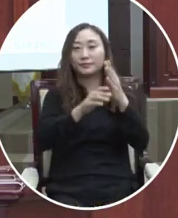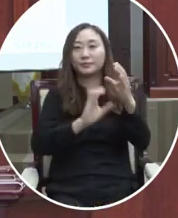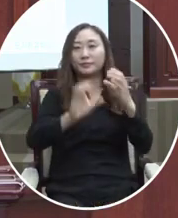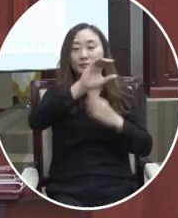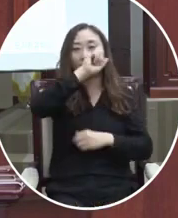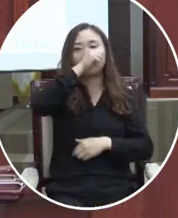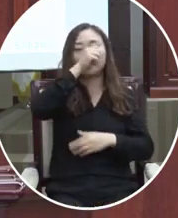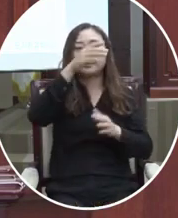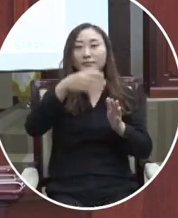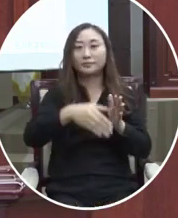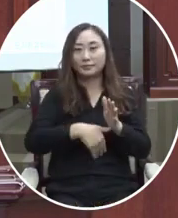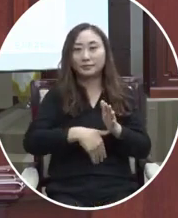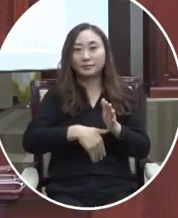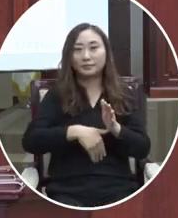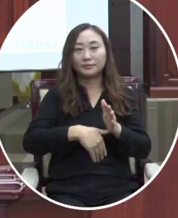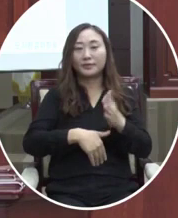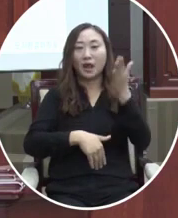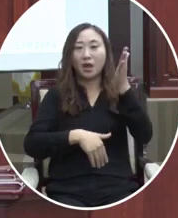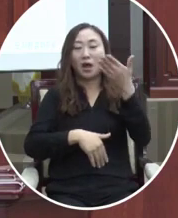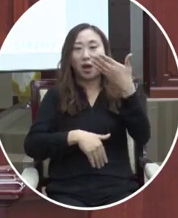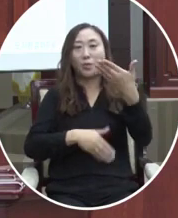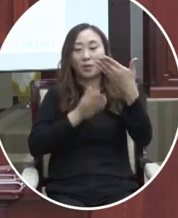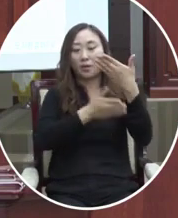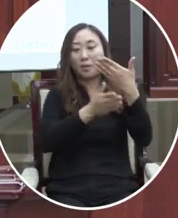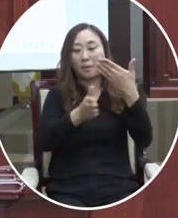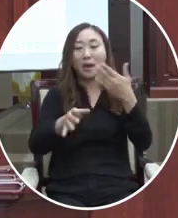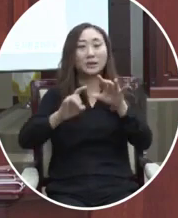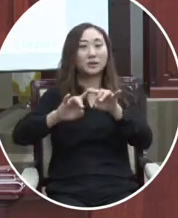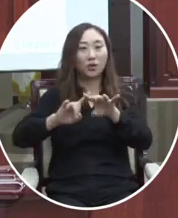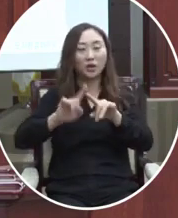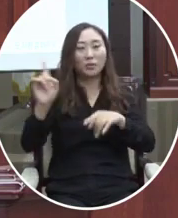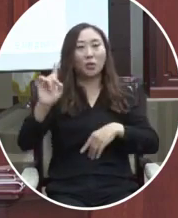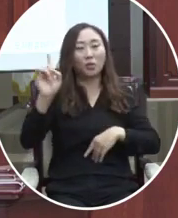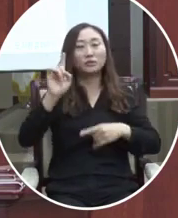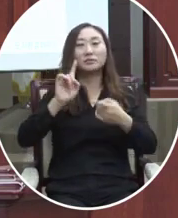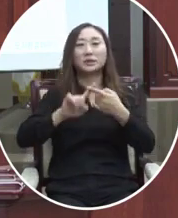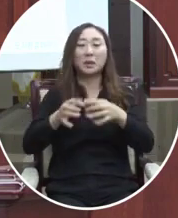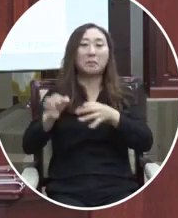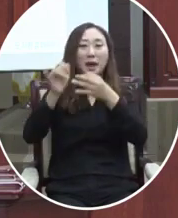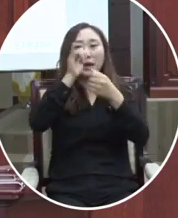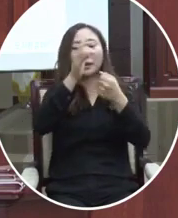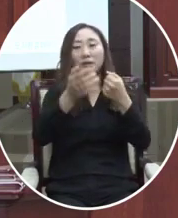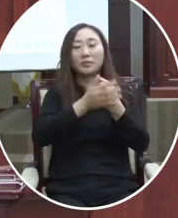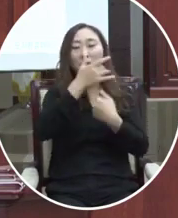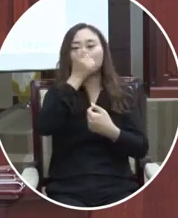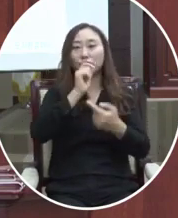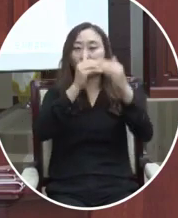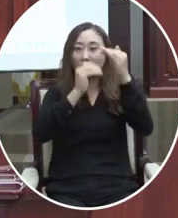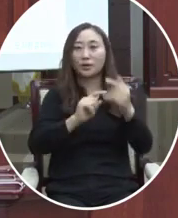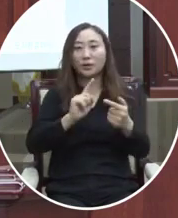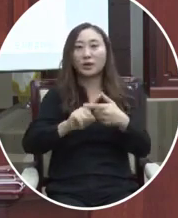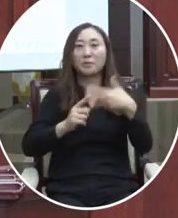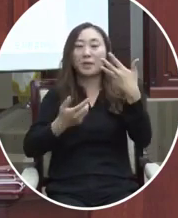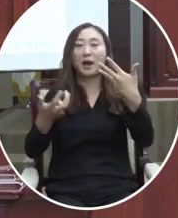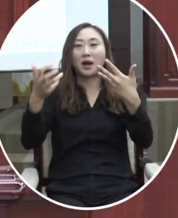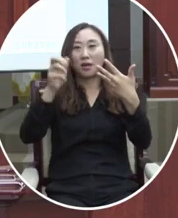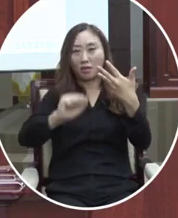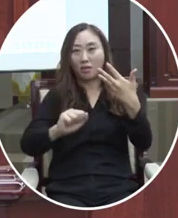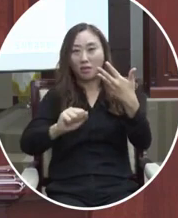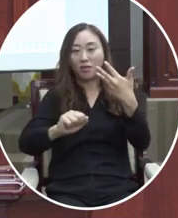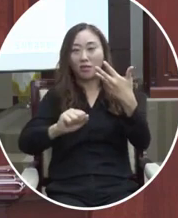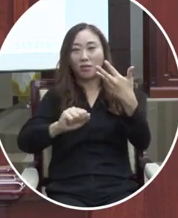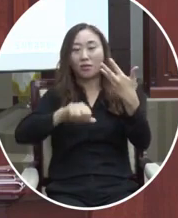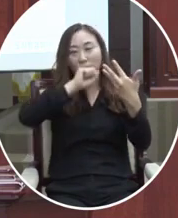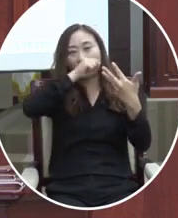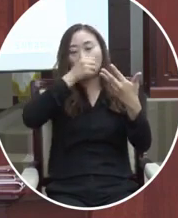제2회 추가경정예산안에 9개 부서에서 전기요금 등 공공요금 인상에 따라 부족분에 대해 무려 8억 원이